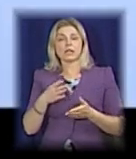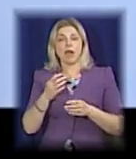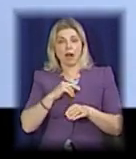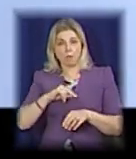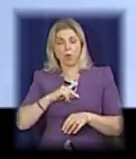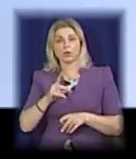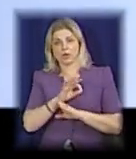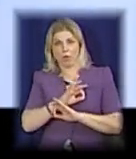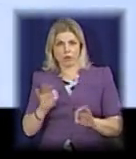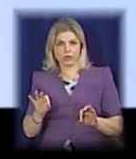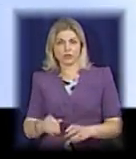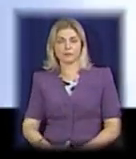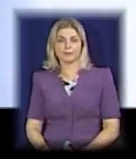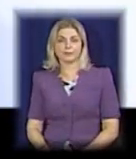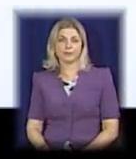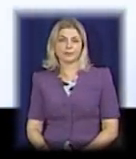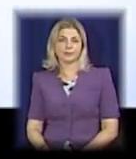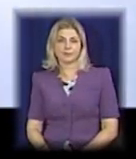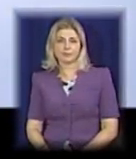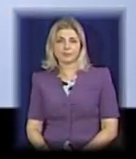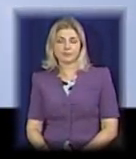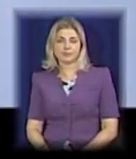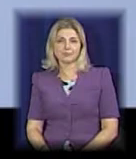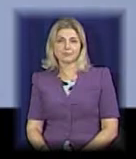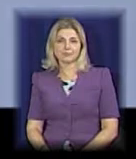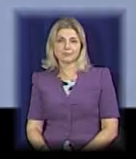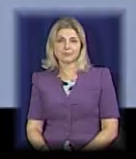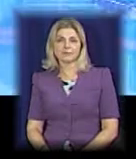відмінно. Наталя Забазнова, телевізійні новини Миколаївщини.